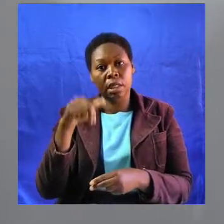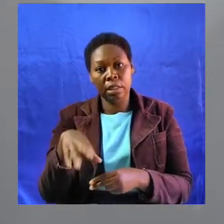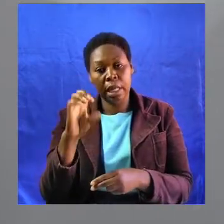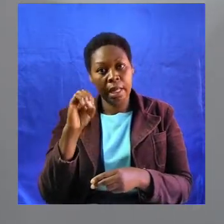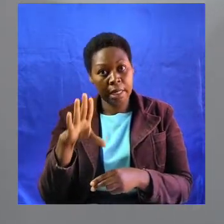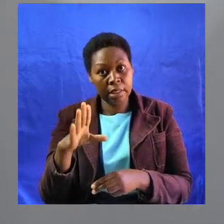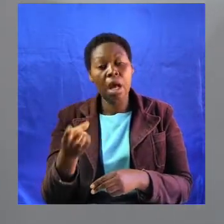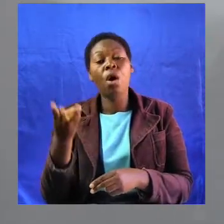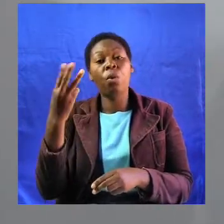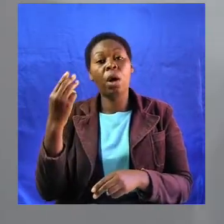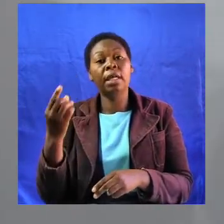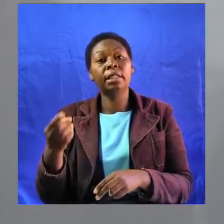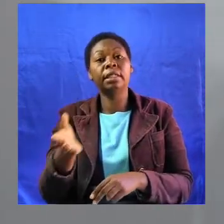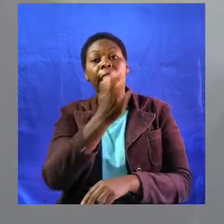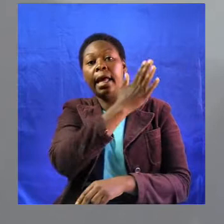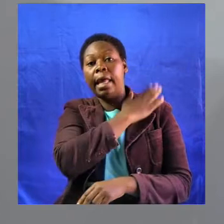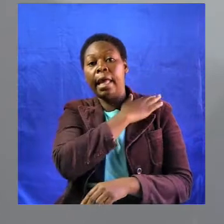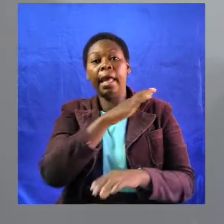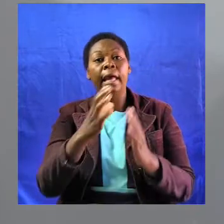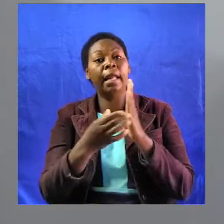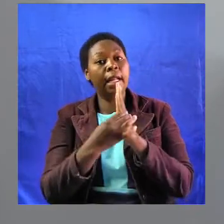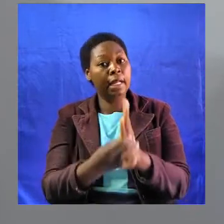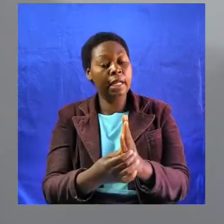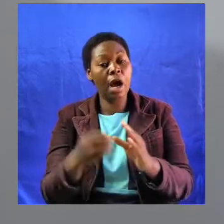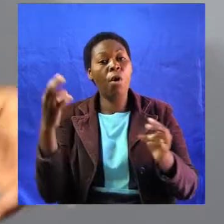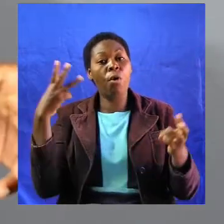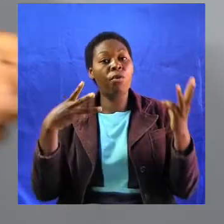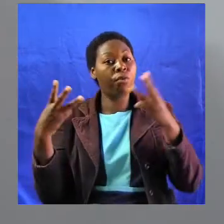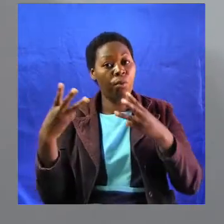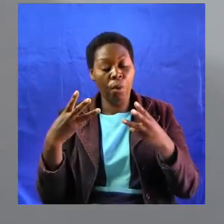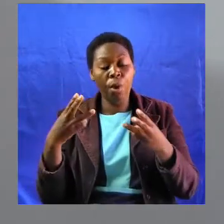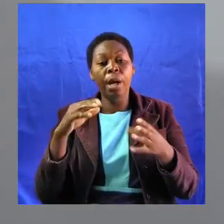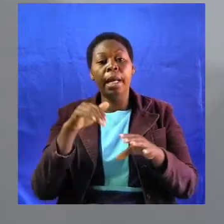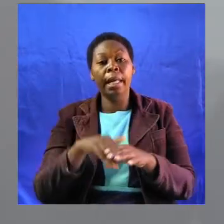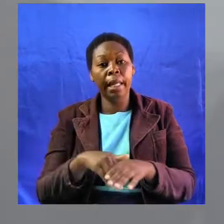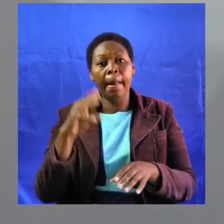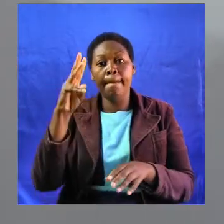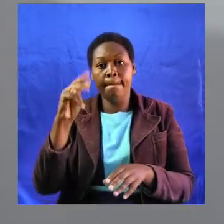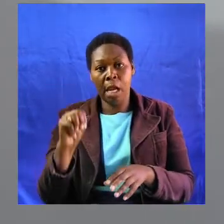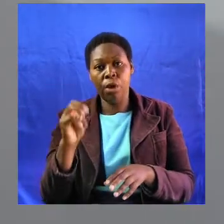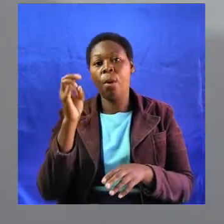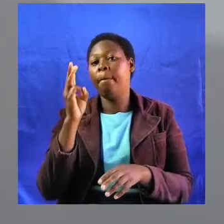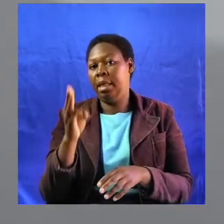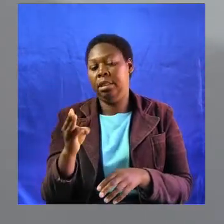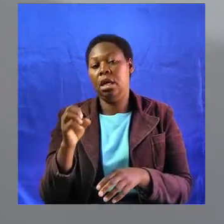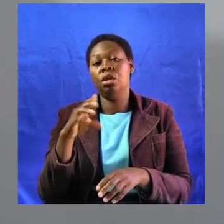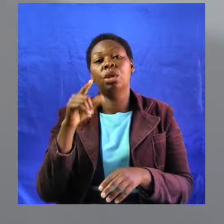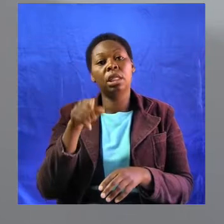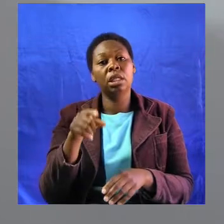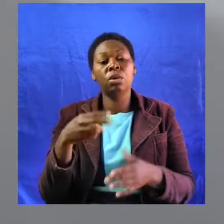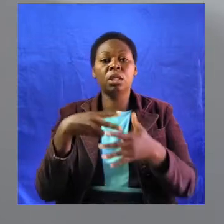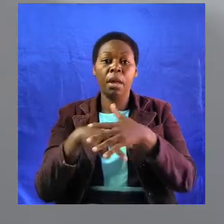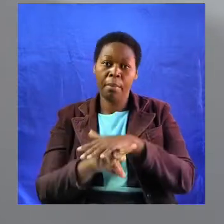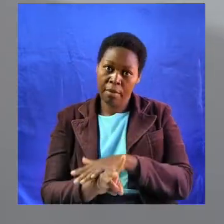mubatanidzwa wevamedi nevapeshe. Saka pari kutaurwa chiprofita naIsaiah paifano profitwa